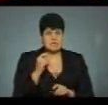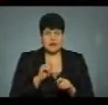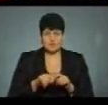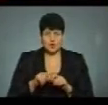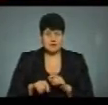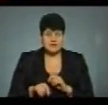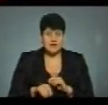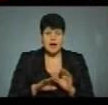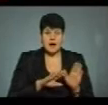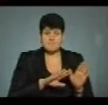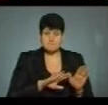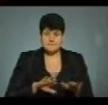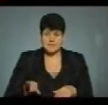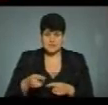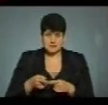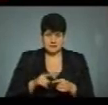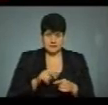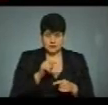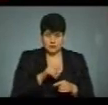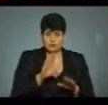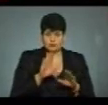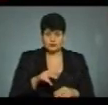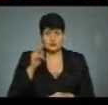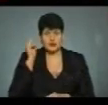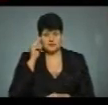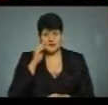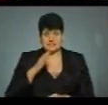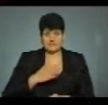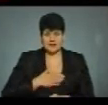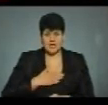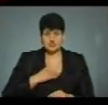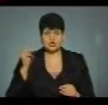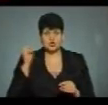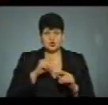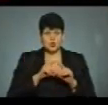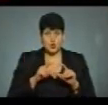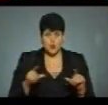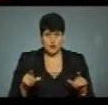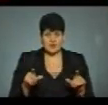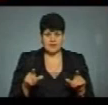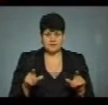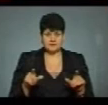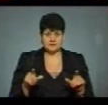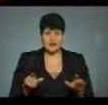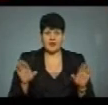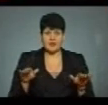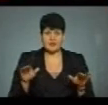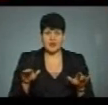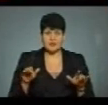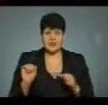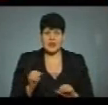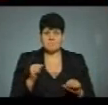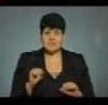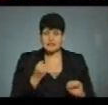Після дослідів діти будуть навчатися в нашій школі літати на мітлі. Родзинка